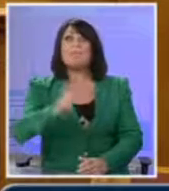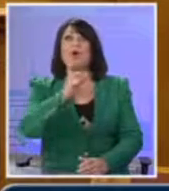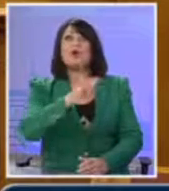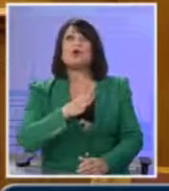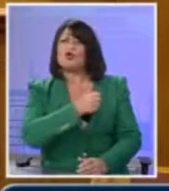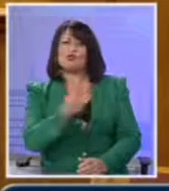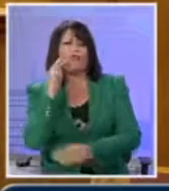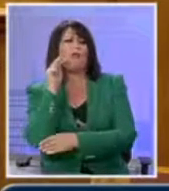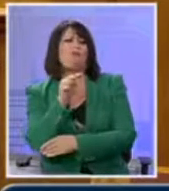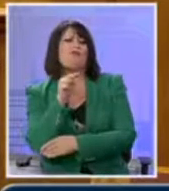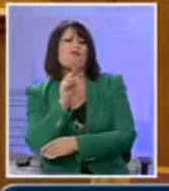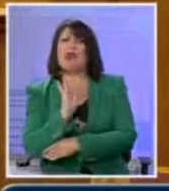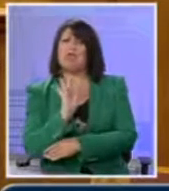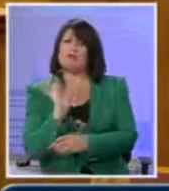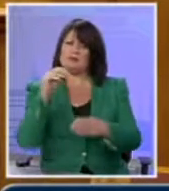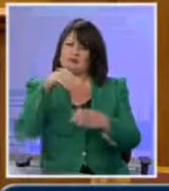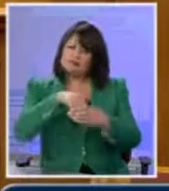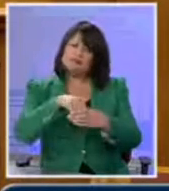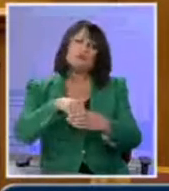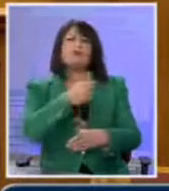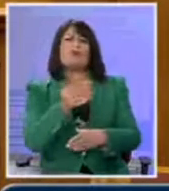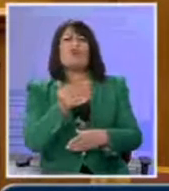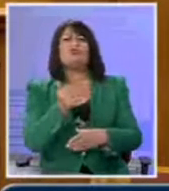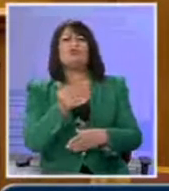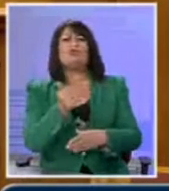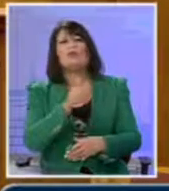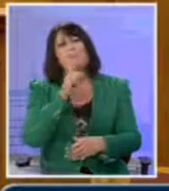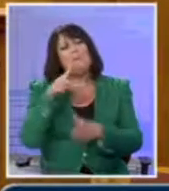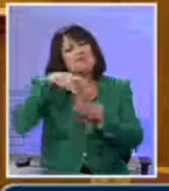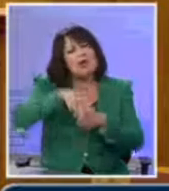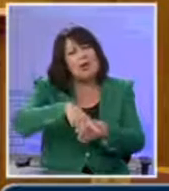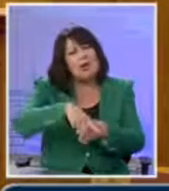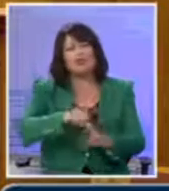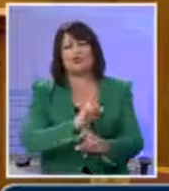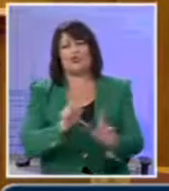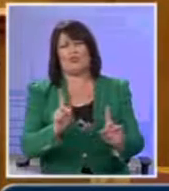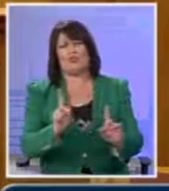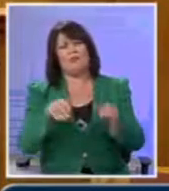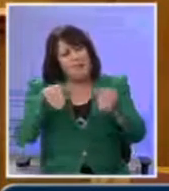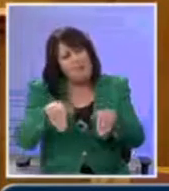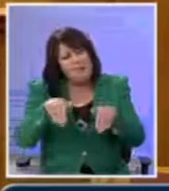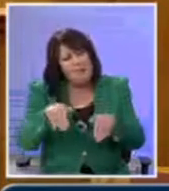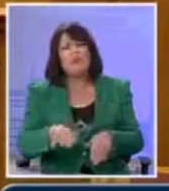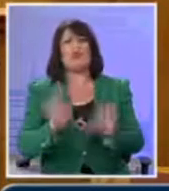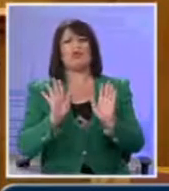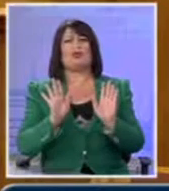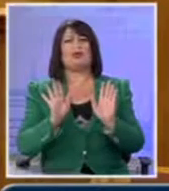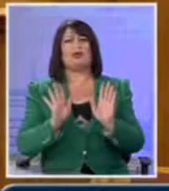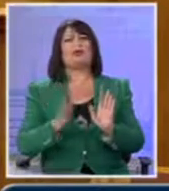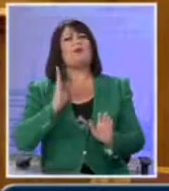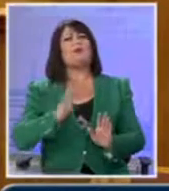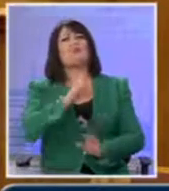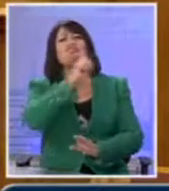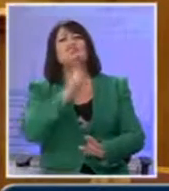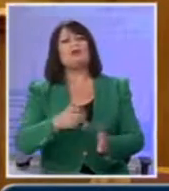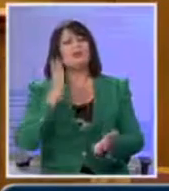θεατών, υπηκών, υποτακτικών που δεν επιλέγουν τον τρόπο ζωής